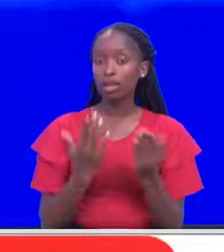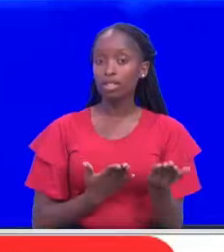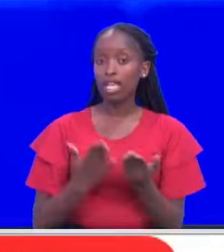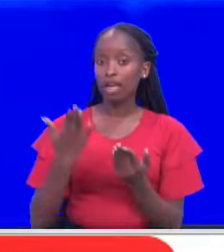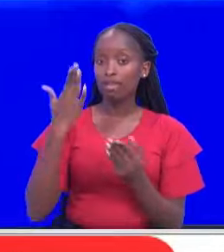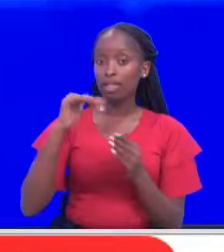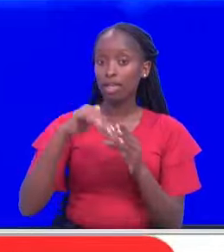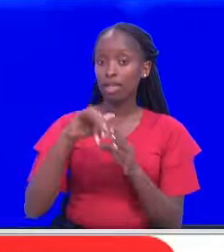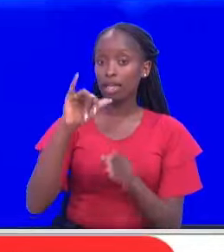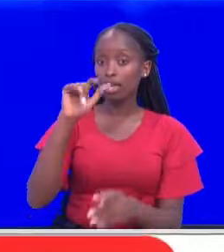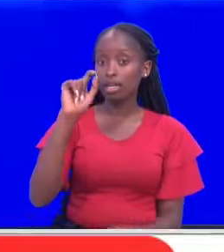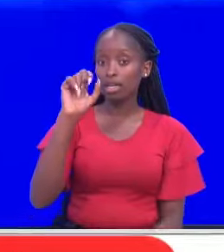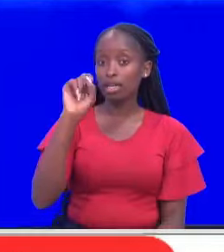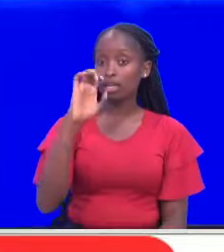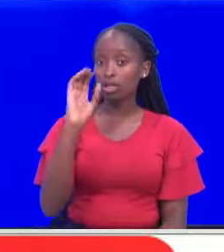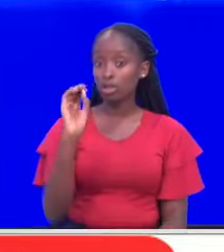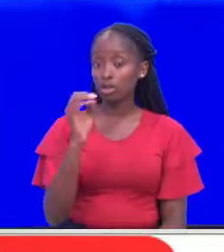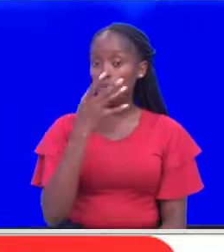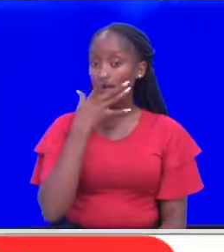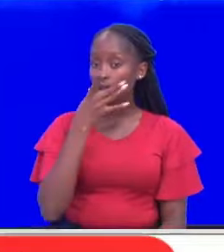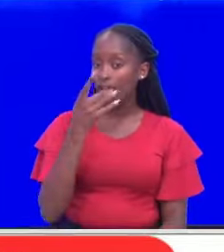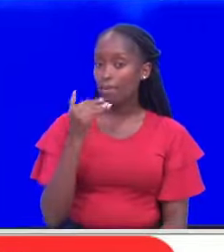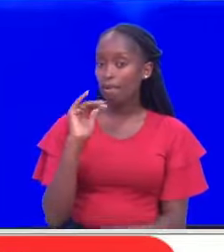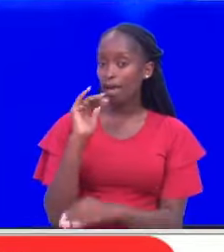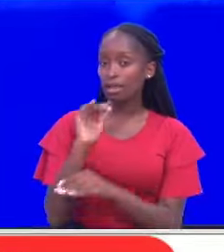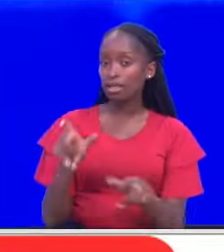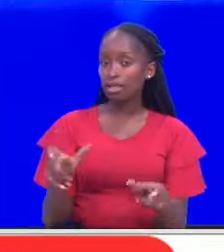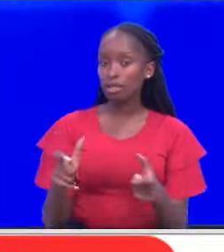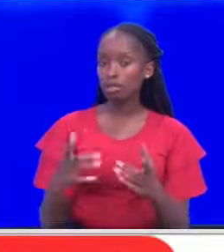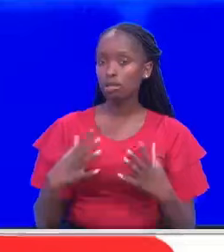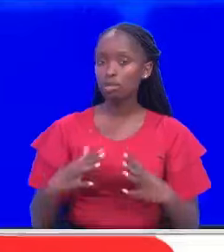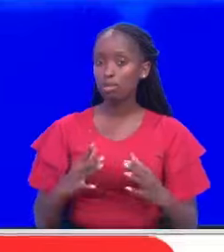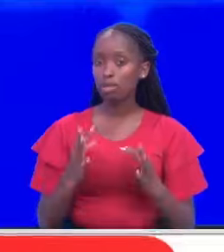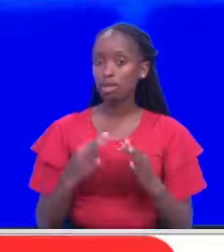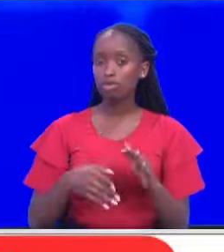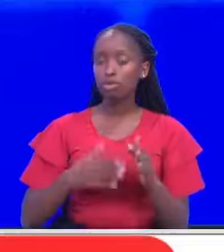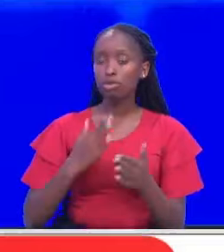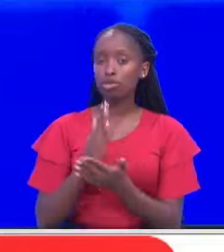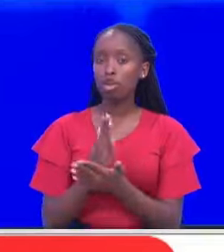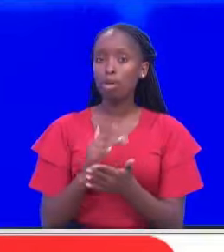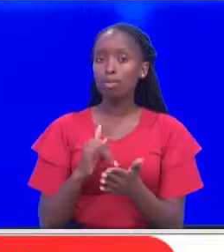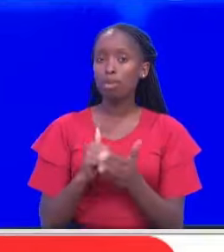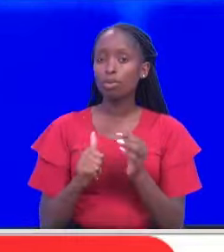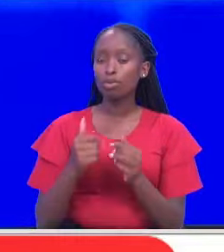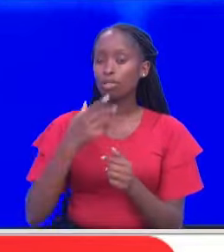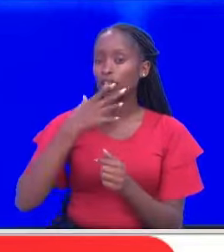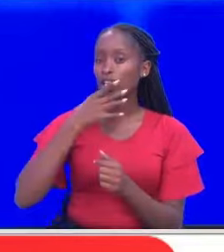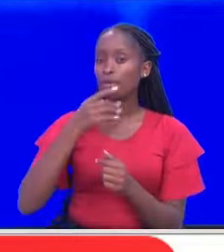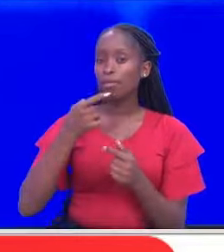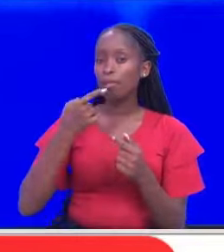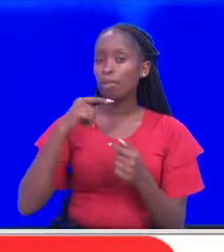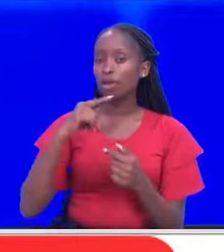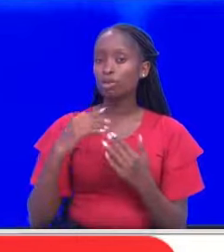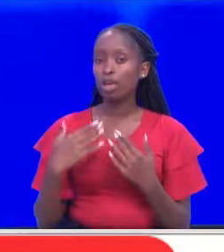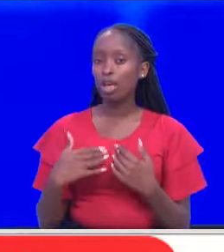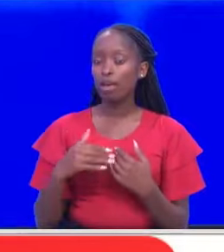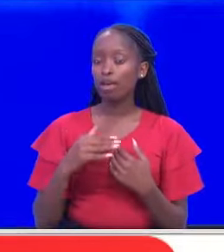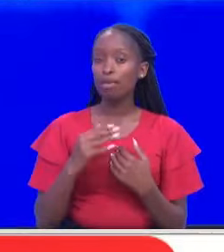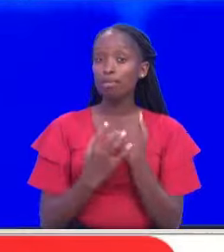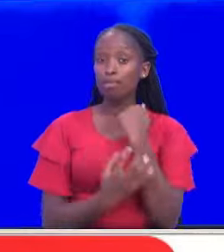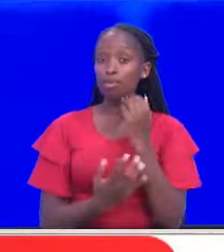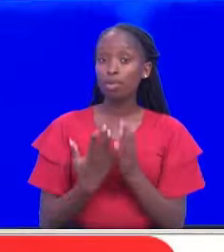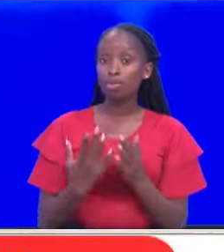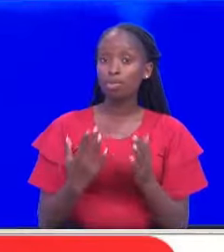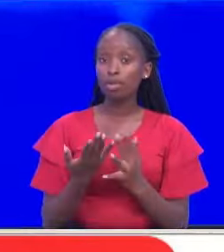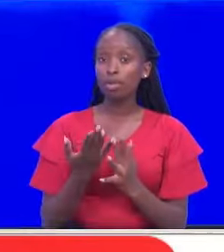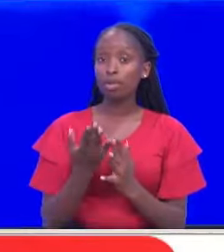leo, Mudavadi aliviomba vyombo vya habari kukomesha kile alichotaja kuwa upotoshaji kuhusu uhusiano kati ya Kenya